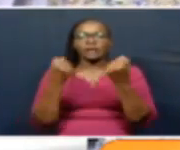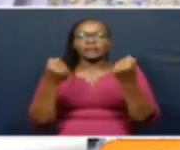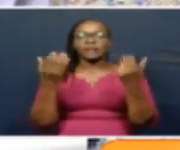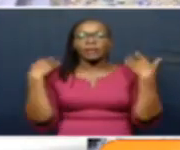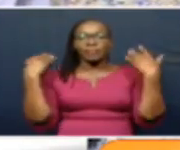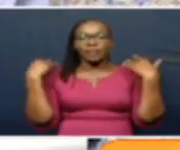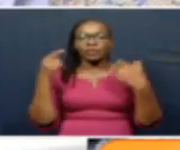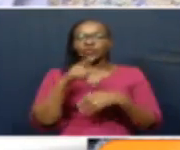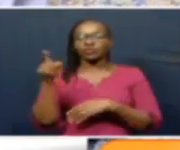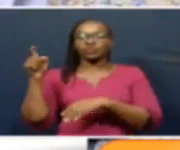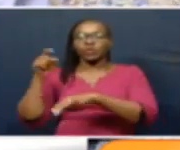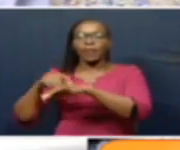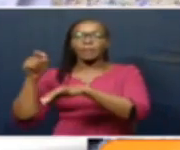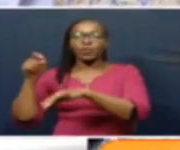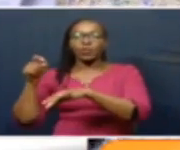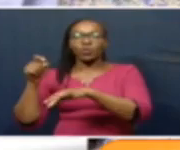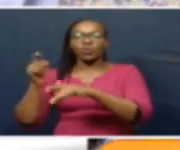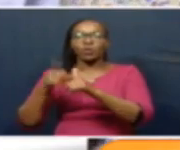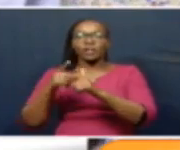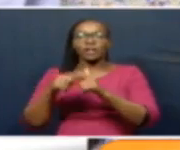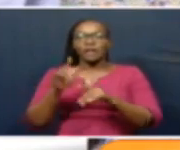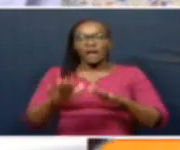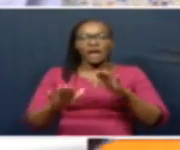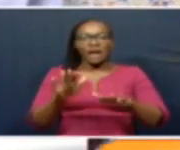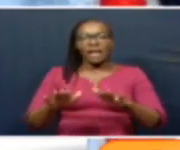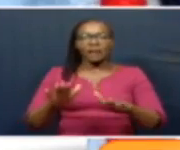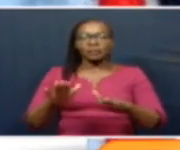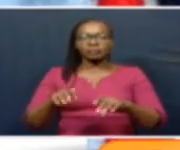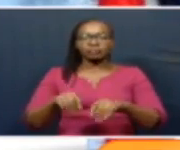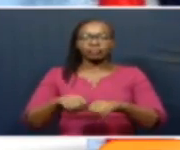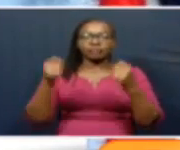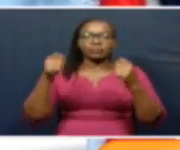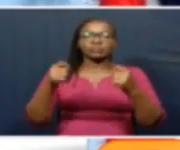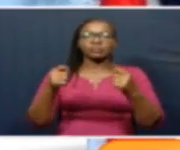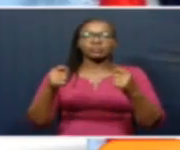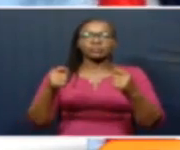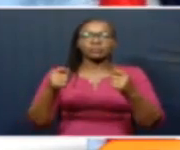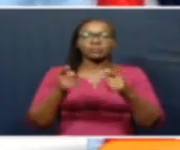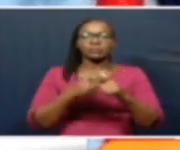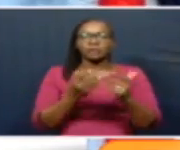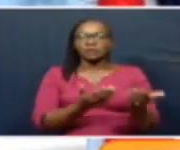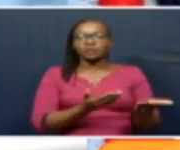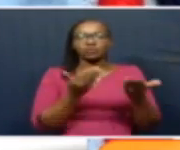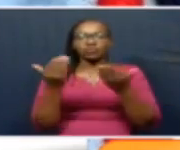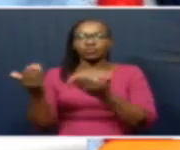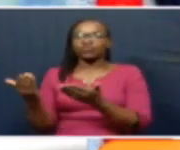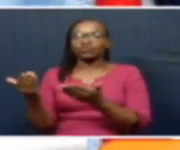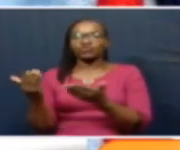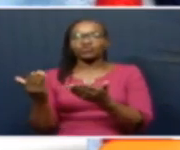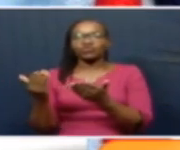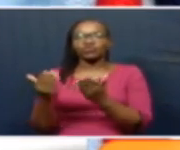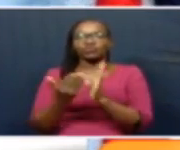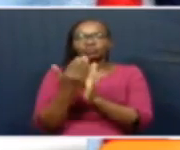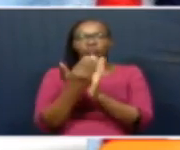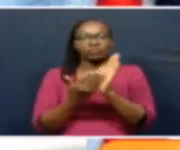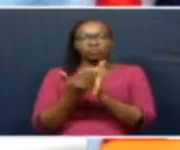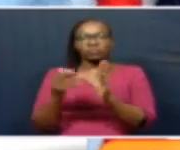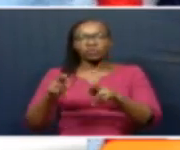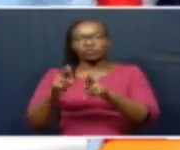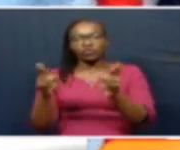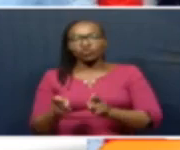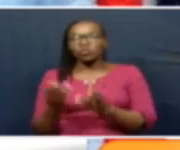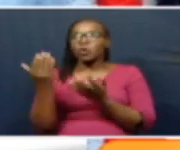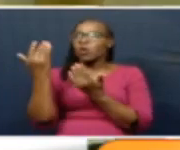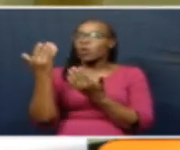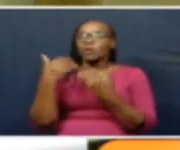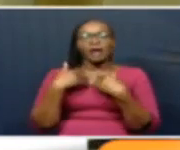kuelekea Embu na kuupoteza mguu wake papo hapo. Alipelekwa katika chumba cha kufanyiwa upasuaji asiwe na matumaini wala